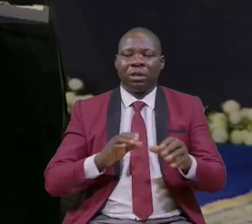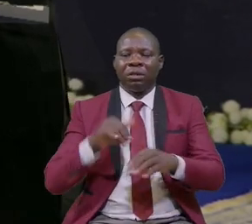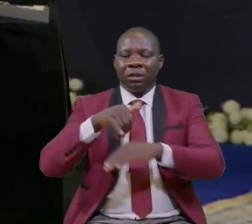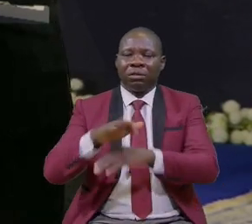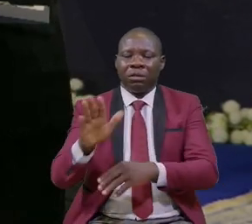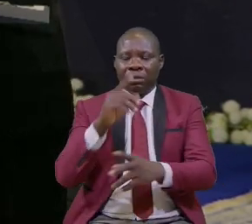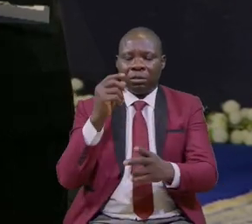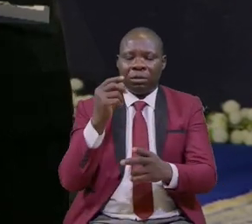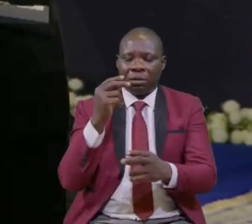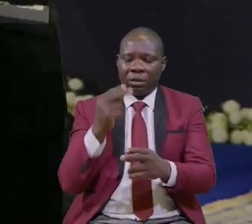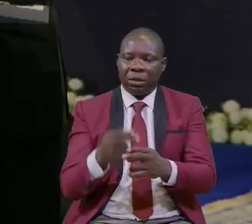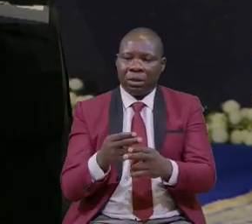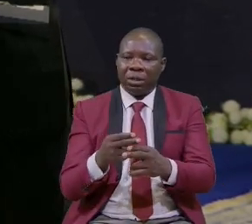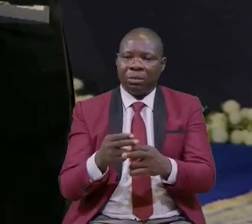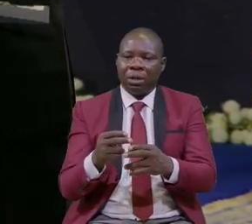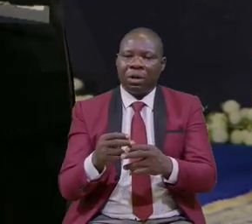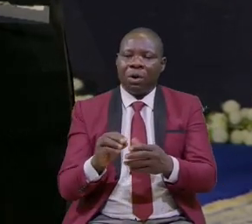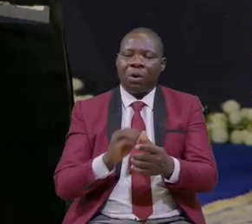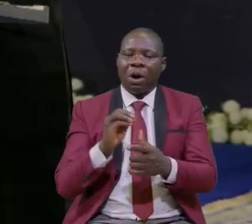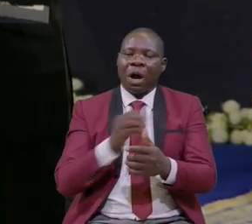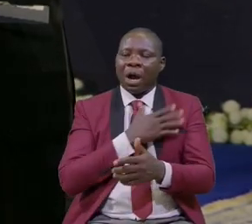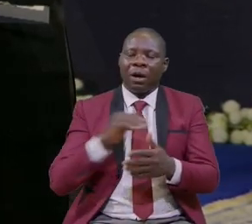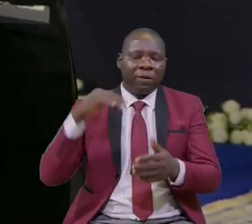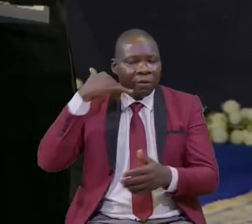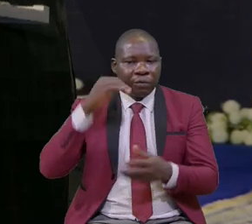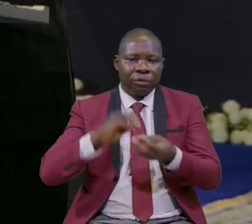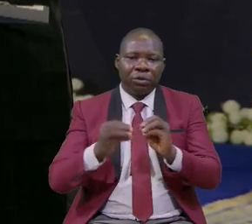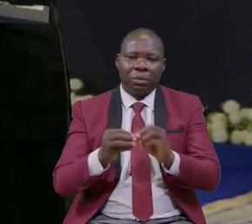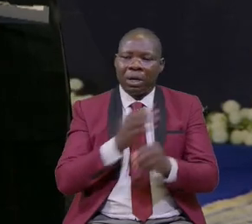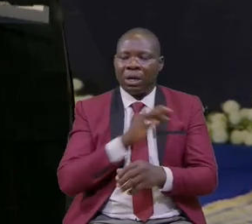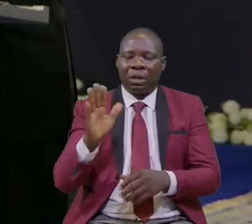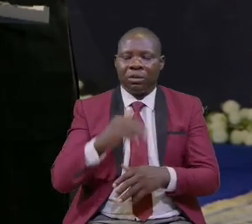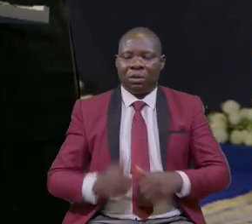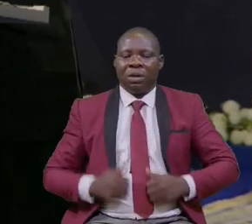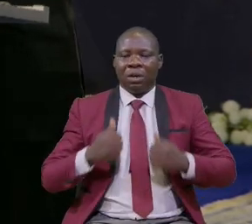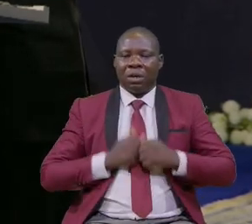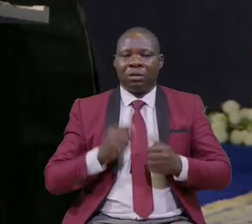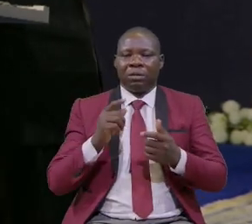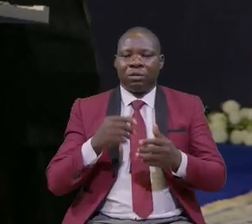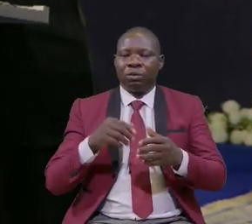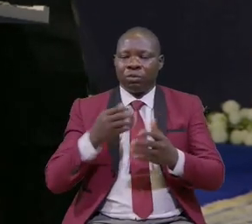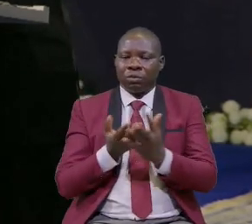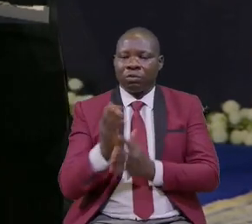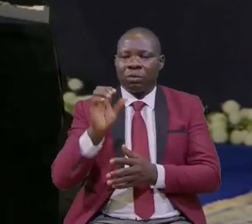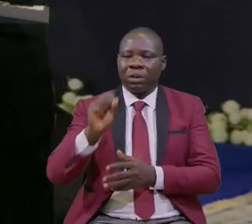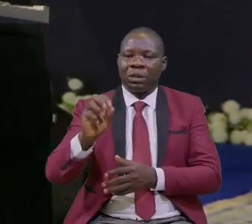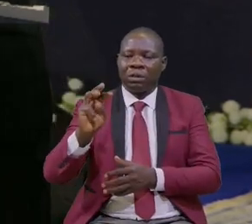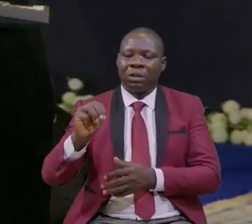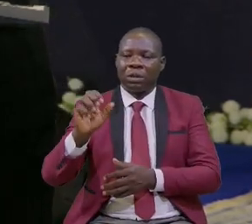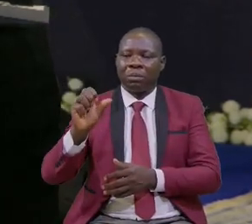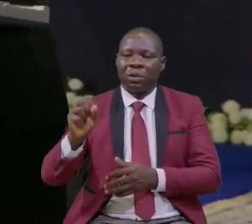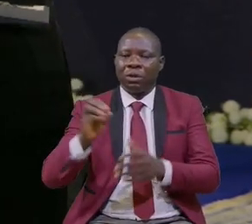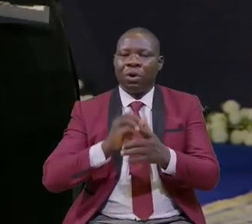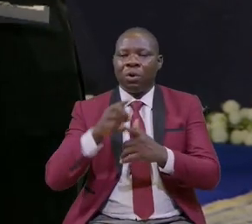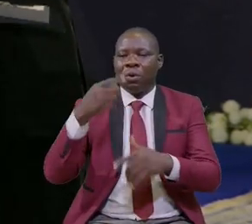qui vous sont communiqués dans le pays où vous êtes. Ou bien, s'il n'y a pas de numéro, vous pouvez nous contacter, ou